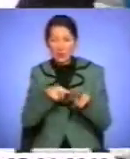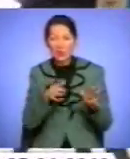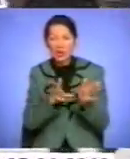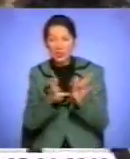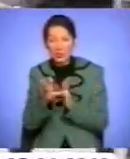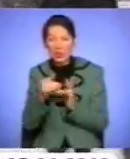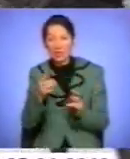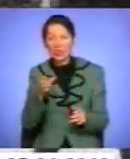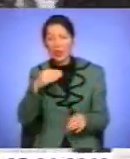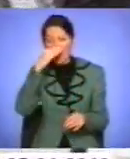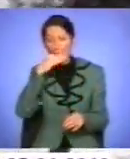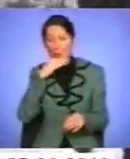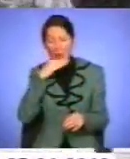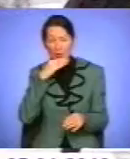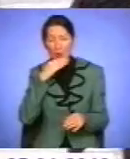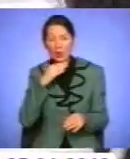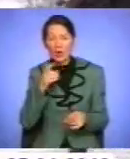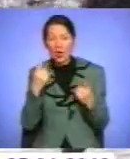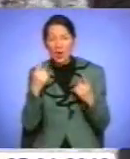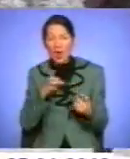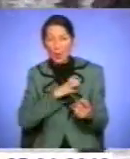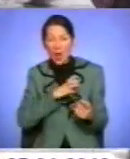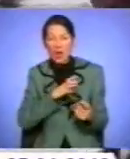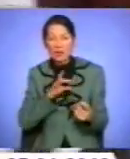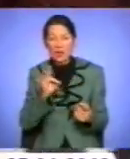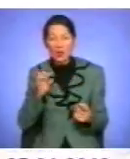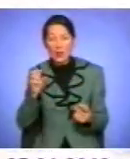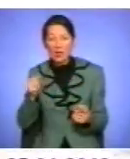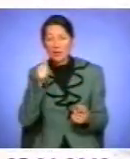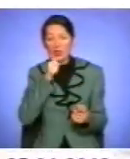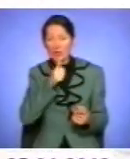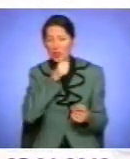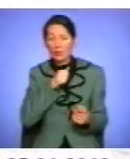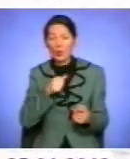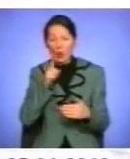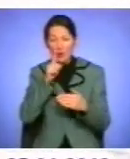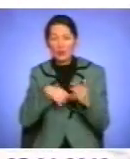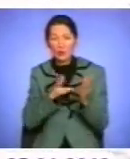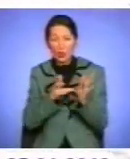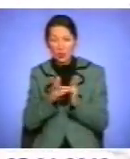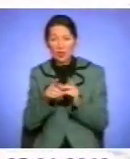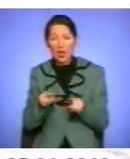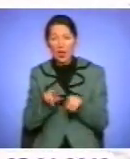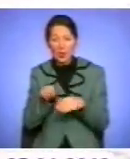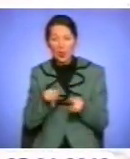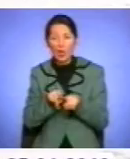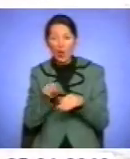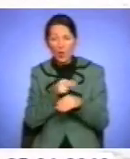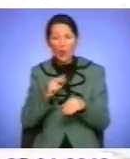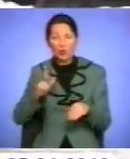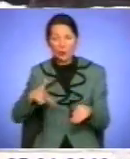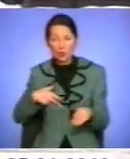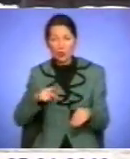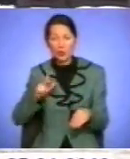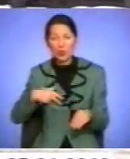римлянин, таємно сповідував віру Ісуса Христа і виховував свою дочку в християнському дусі. Вона присвятила себе служіння Богові і